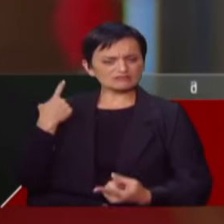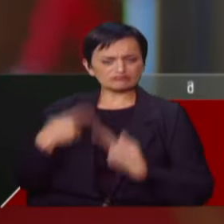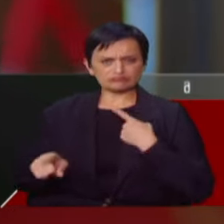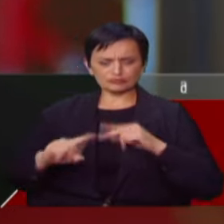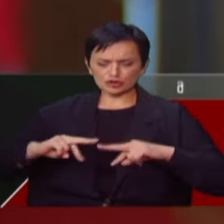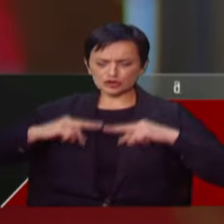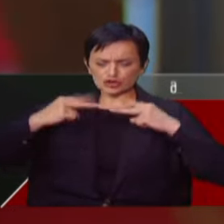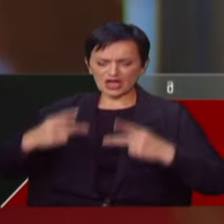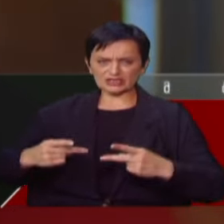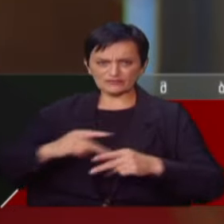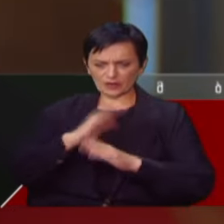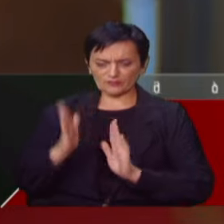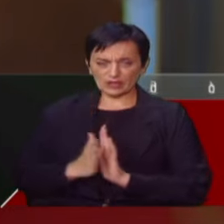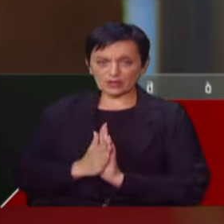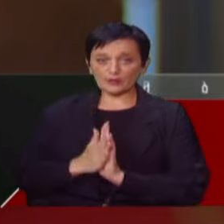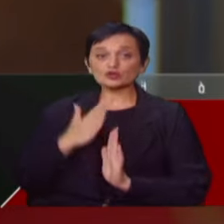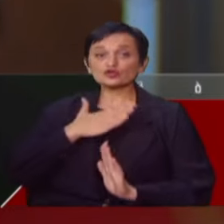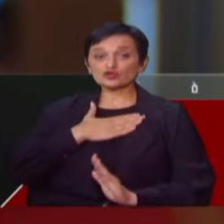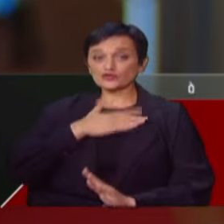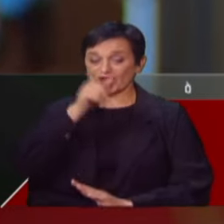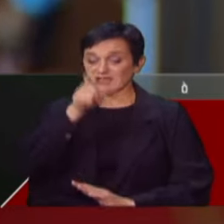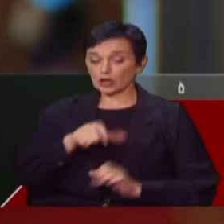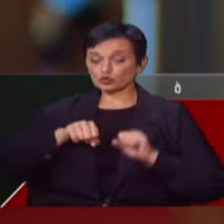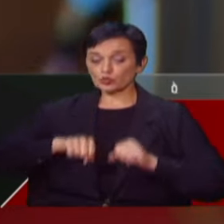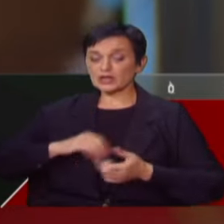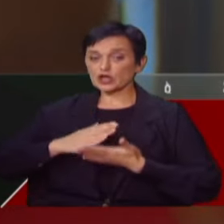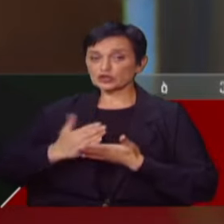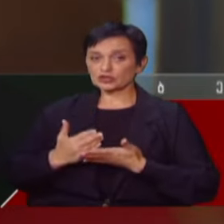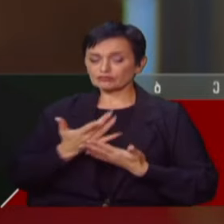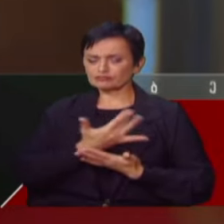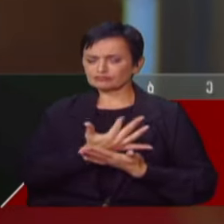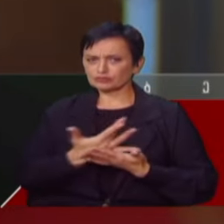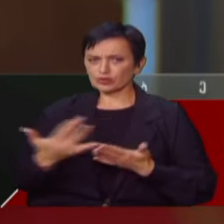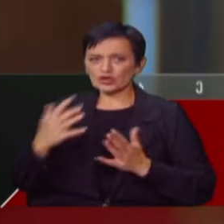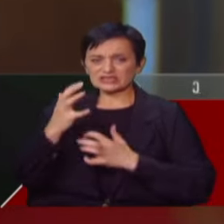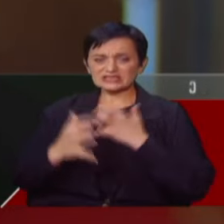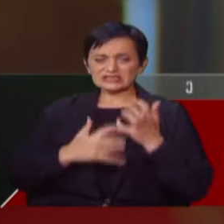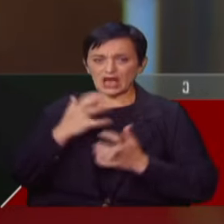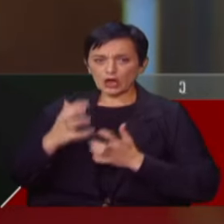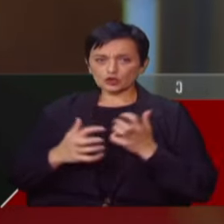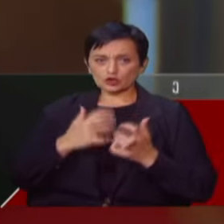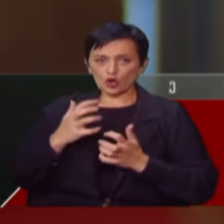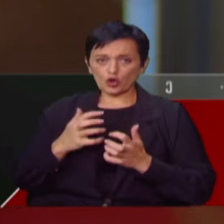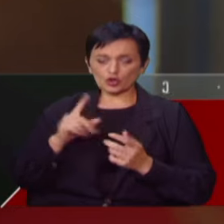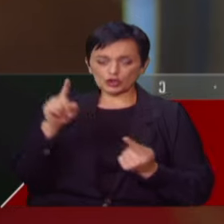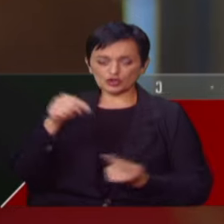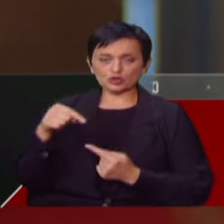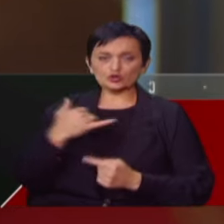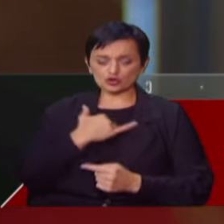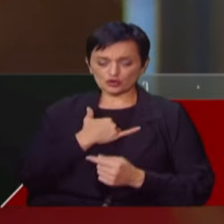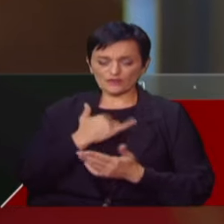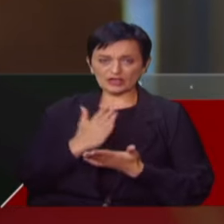შეიცვალა ყველაფერი. და ჩვენ ადამიანის უფლებების ნაწილში მთელი რიგი საერთაშორისო დასკვნების შესაბამისად